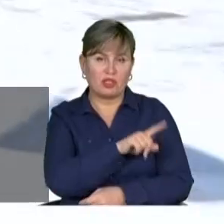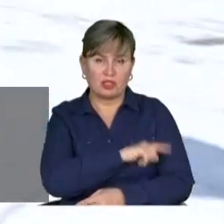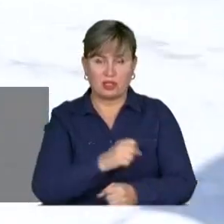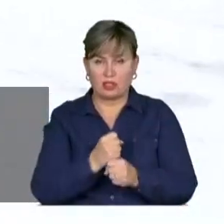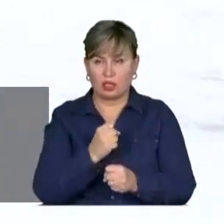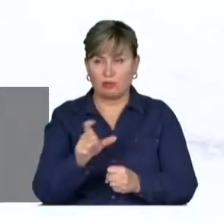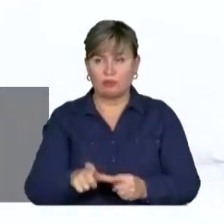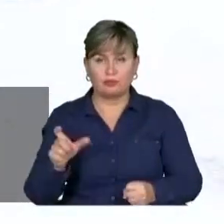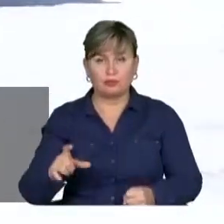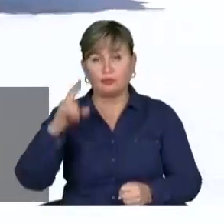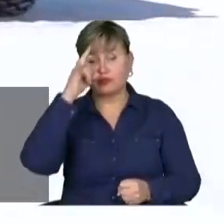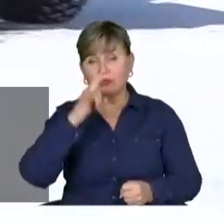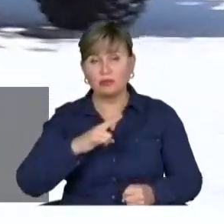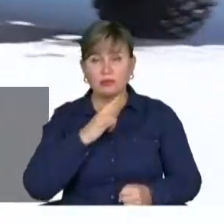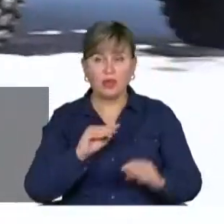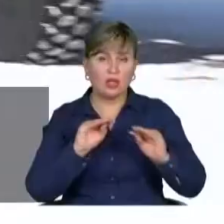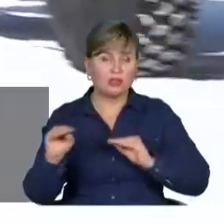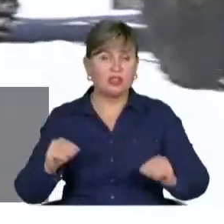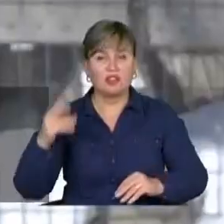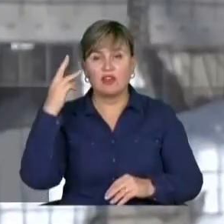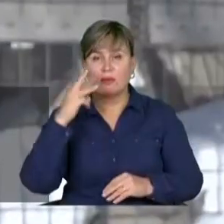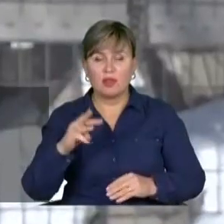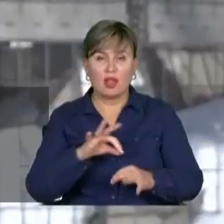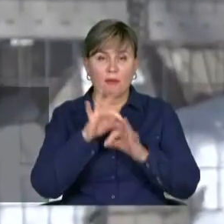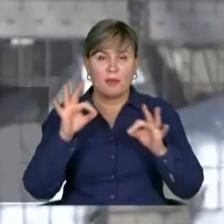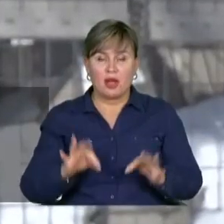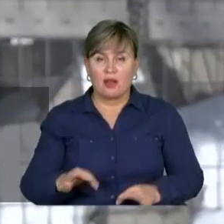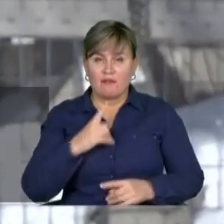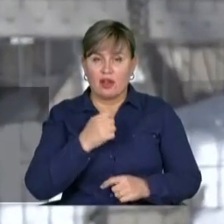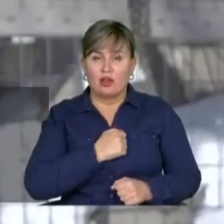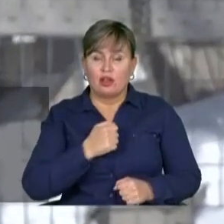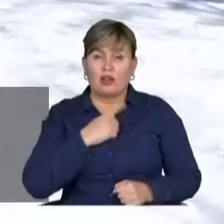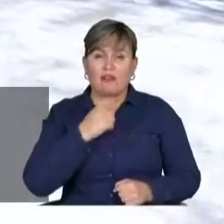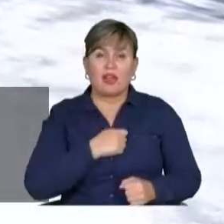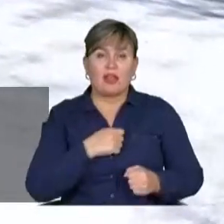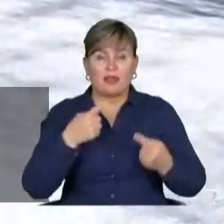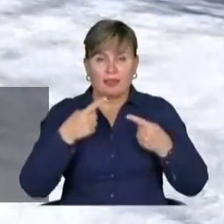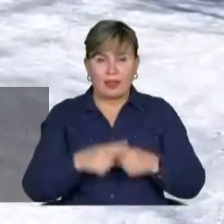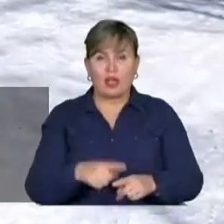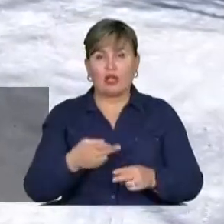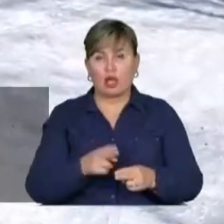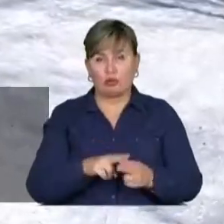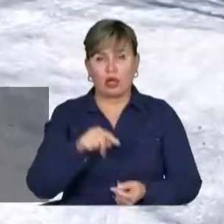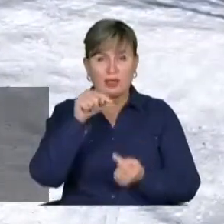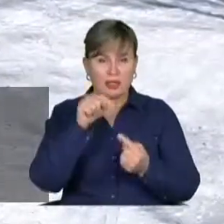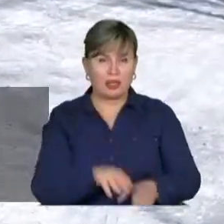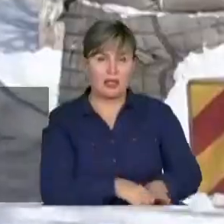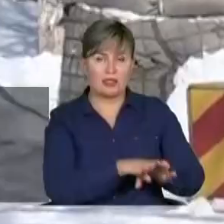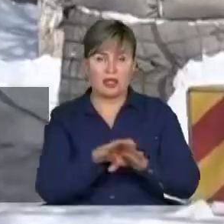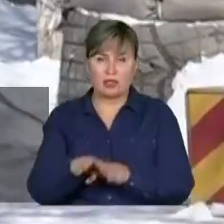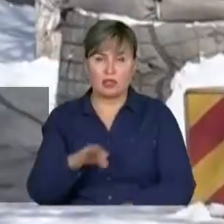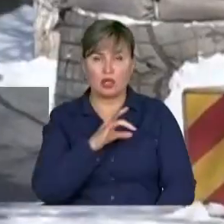работника. Казахстанский контингент оснащен современными образцами вооружения и военной техники, которые соответствуют стандартам